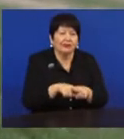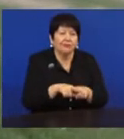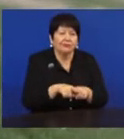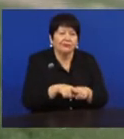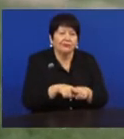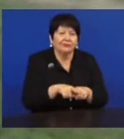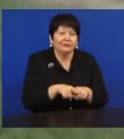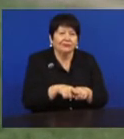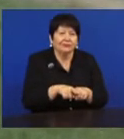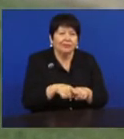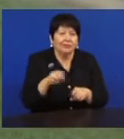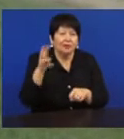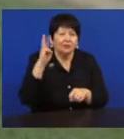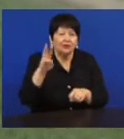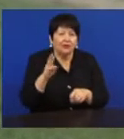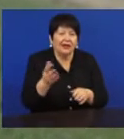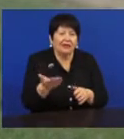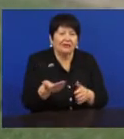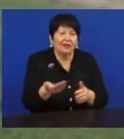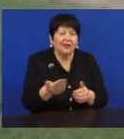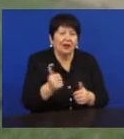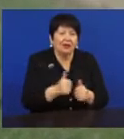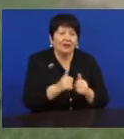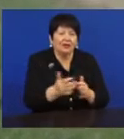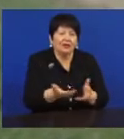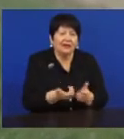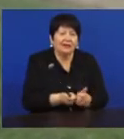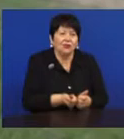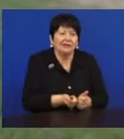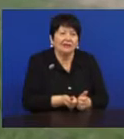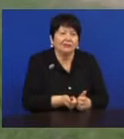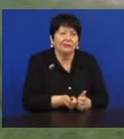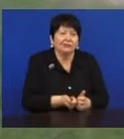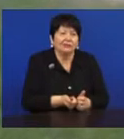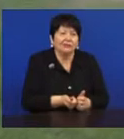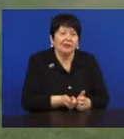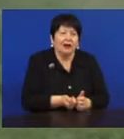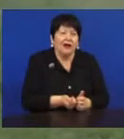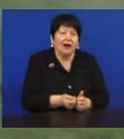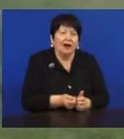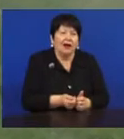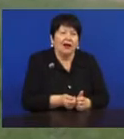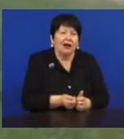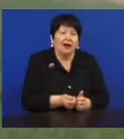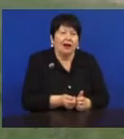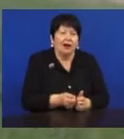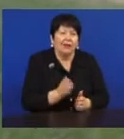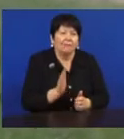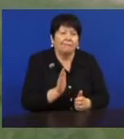toate metodele și soluțiile care ar preveni toate